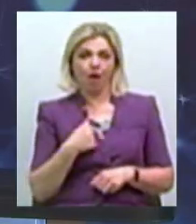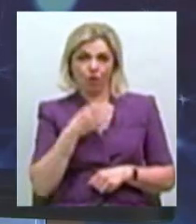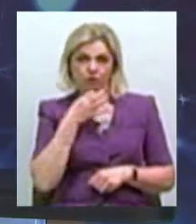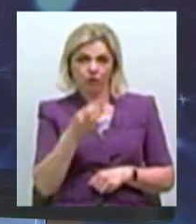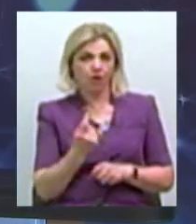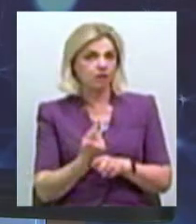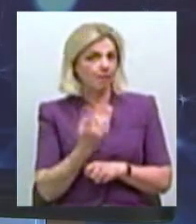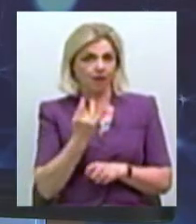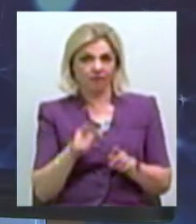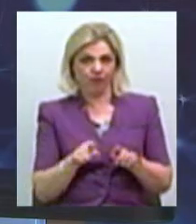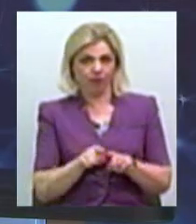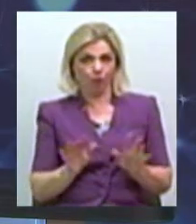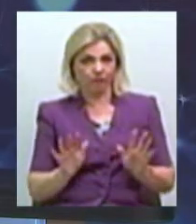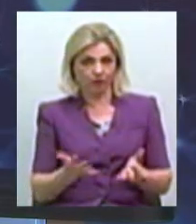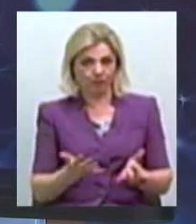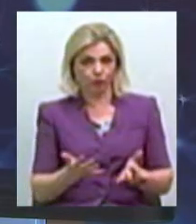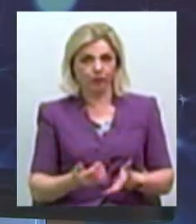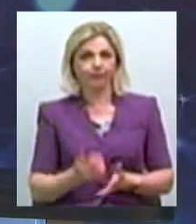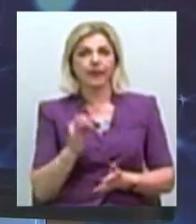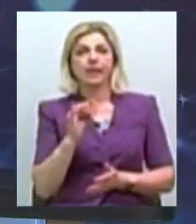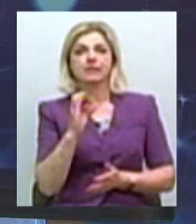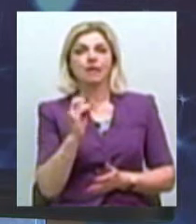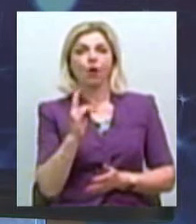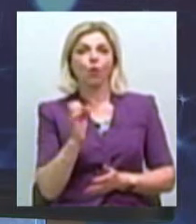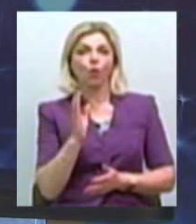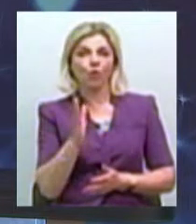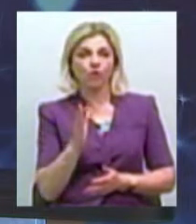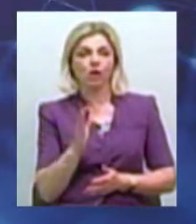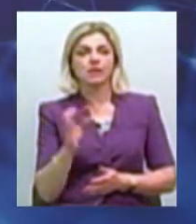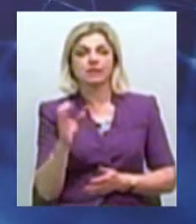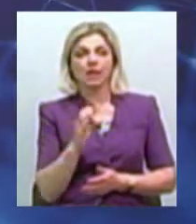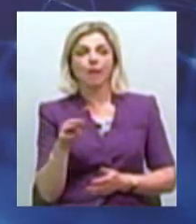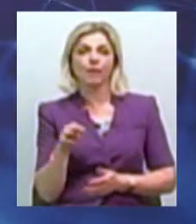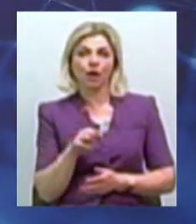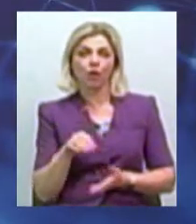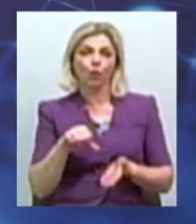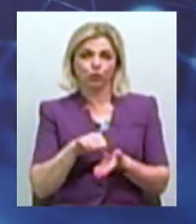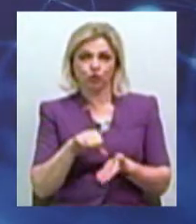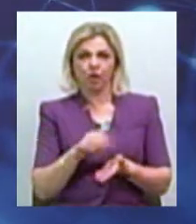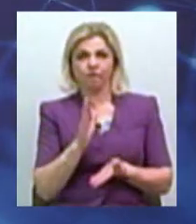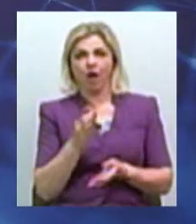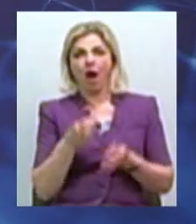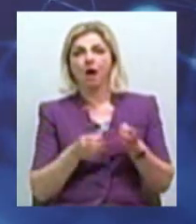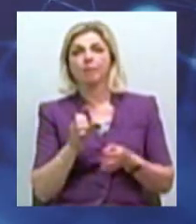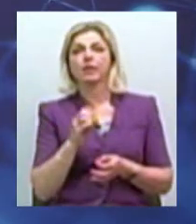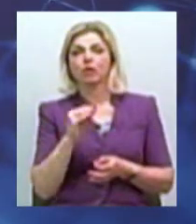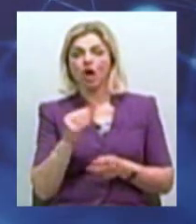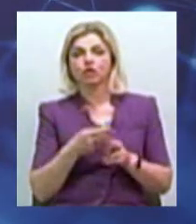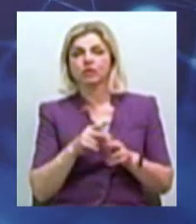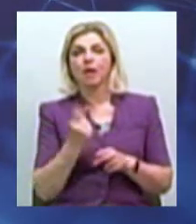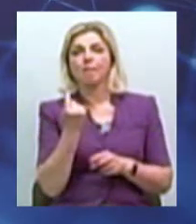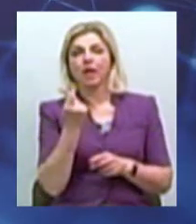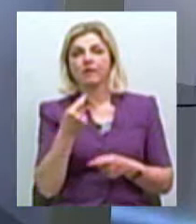не перший такий випадок, коли Ісаков у нас, Сергій Михайлович, бере участь в арбітражі. Це попередній спір